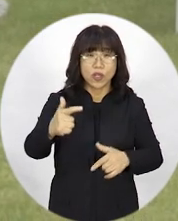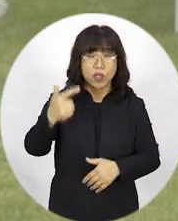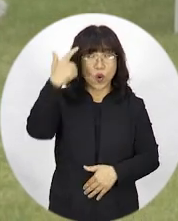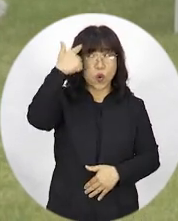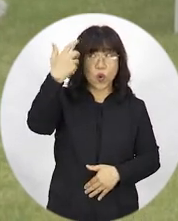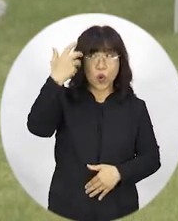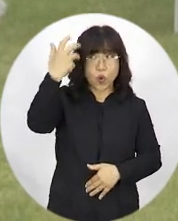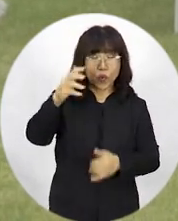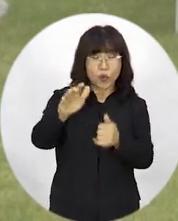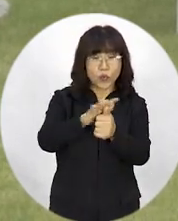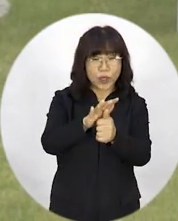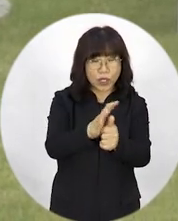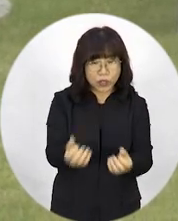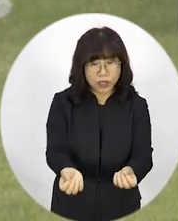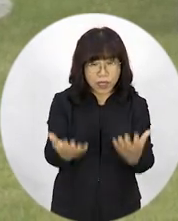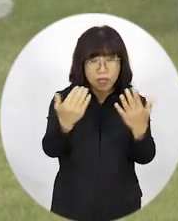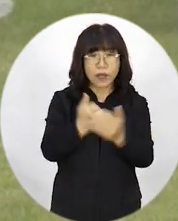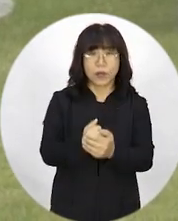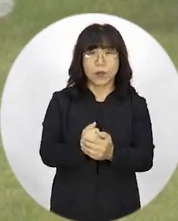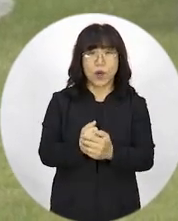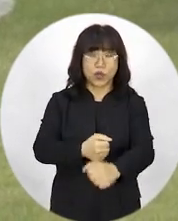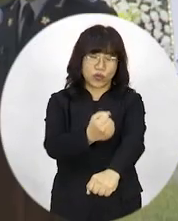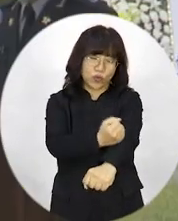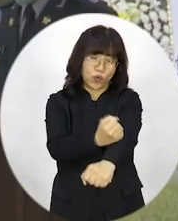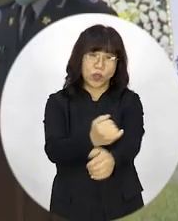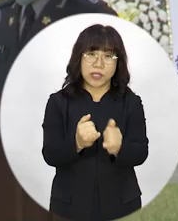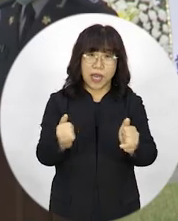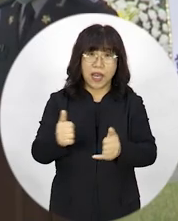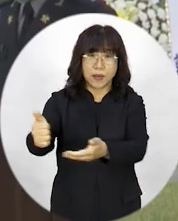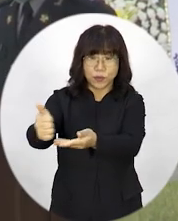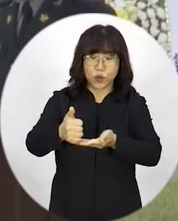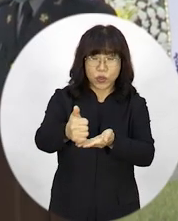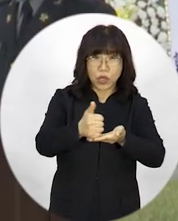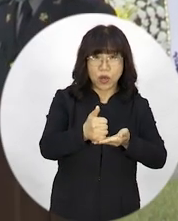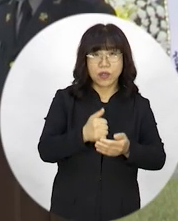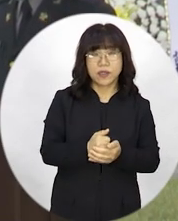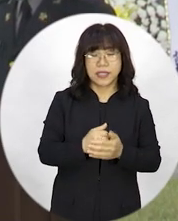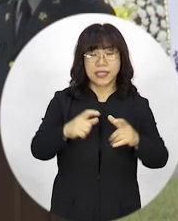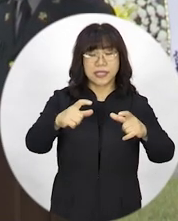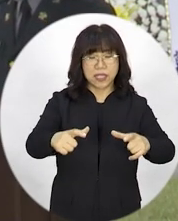이날 충혼 위령제 외에도 보훈가족 초청 행사를 개최하는 등